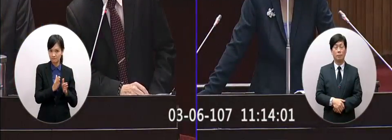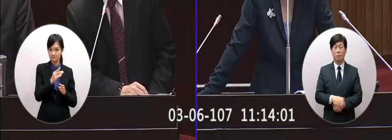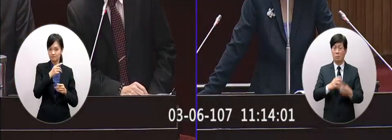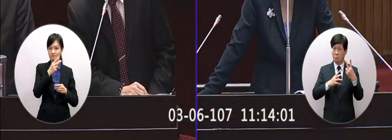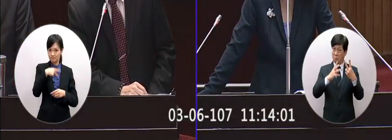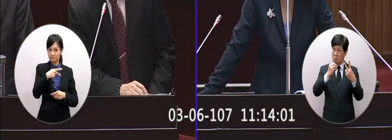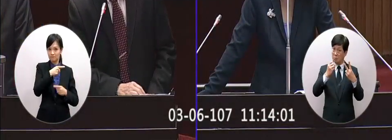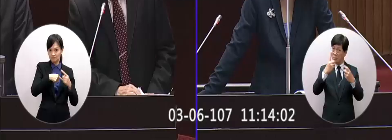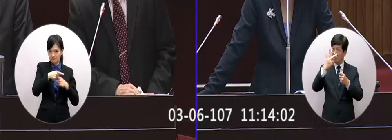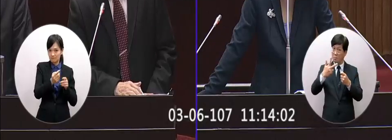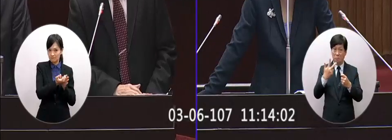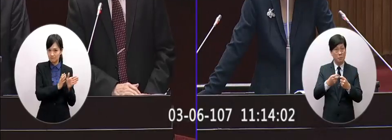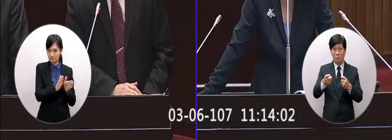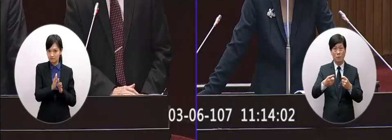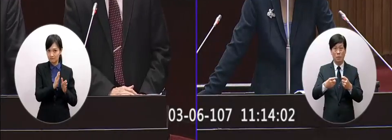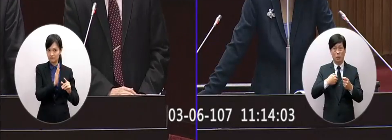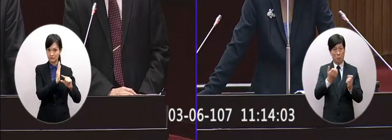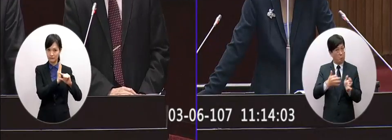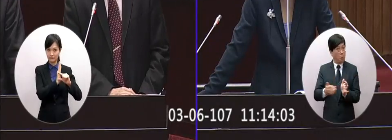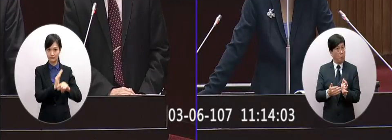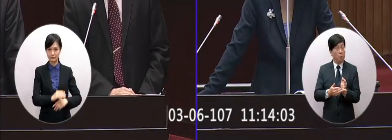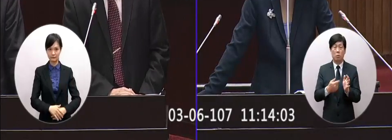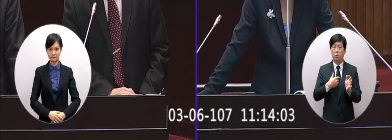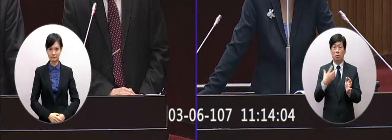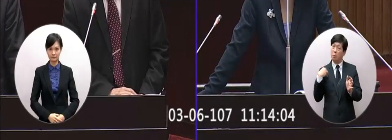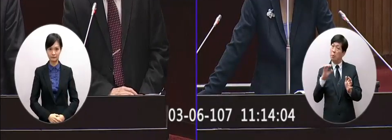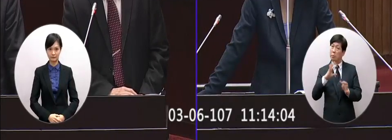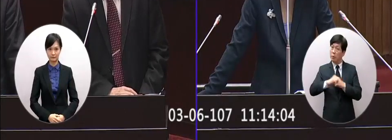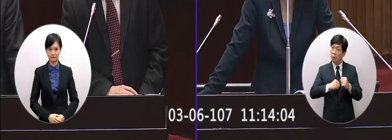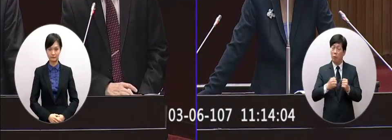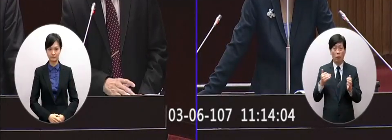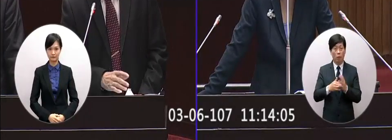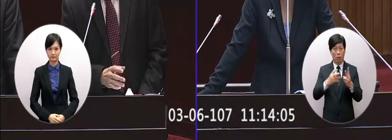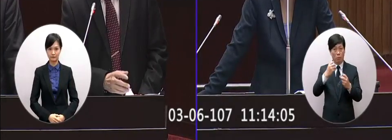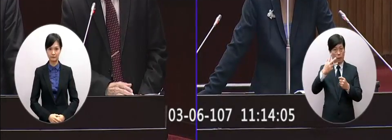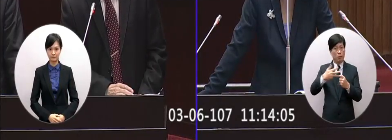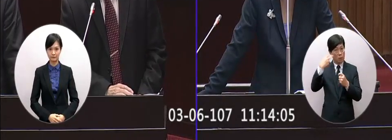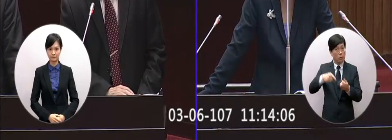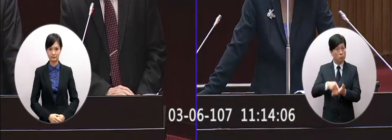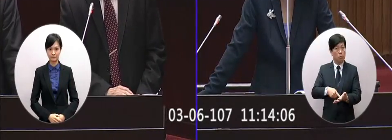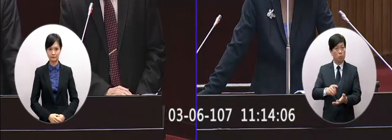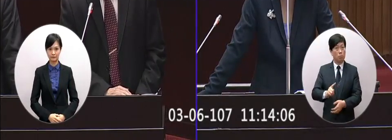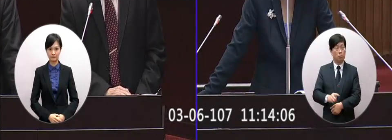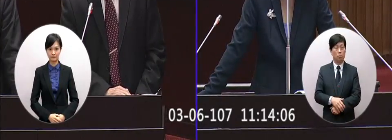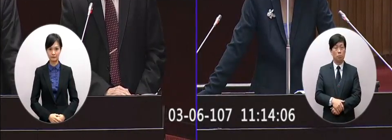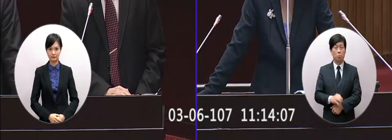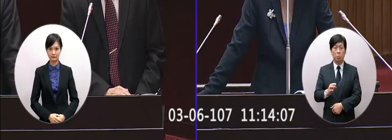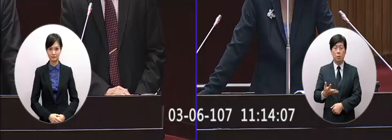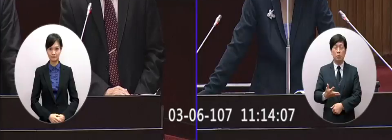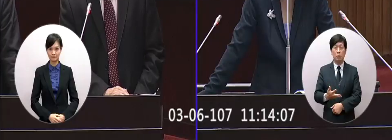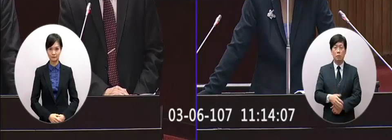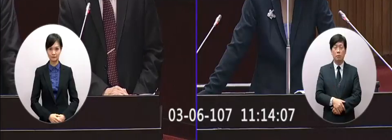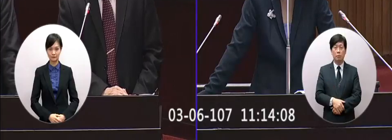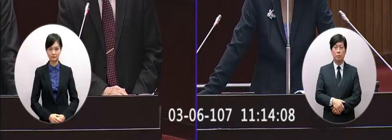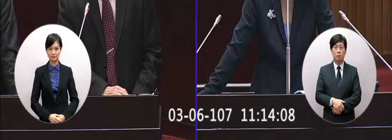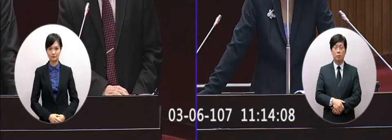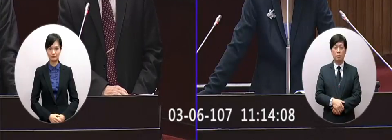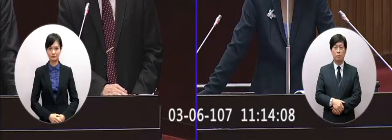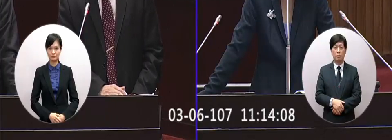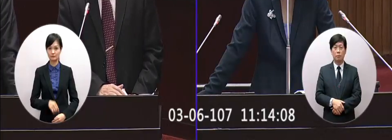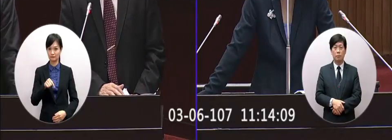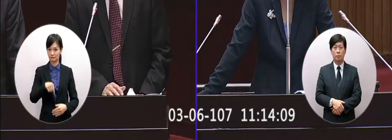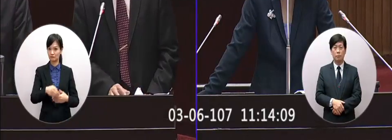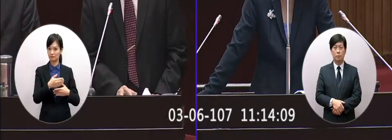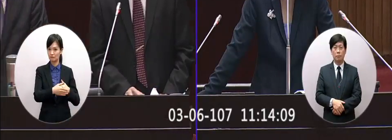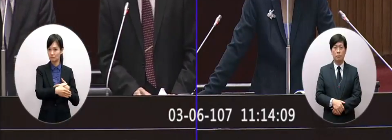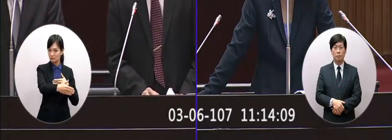所以2017年没有已经做好准备的，你都不动，那你2018年为什么要再申请？为什么，部长？ 这过程当中